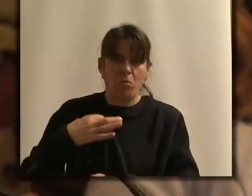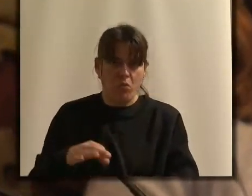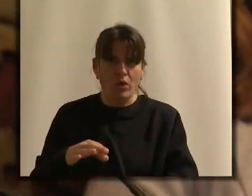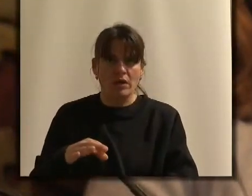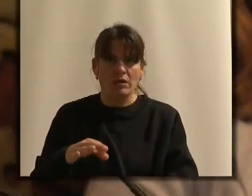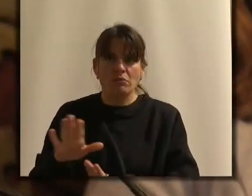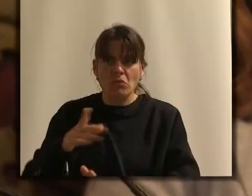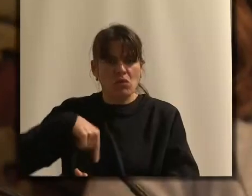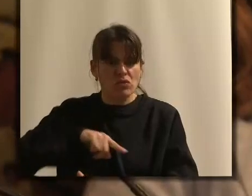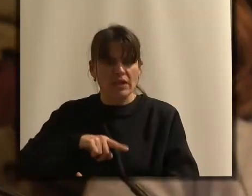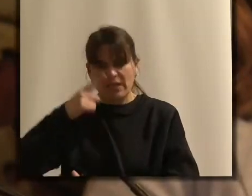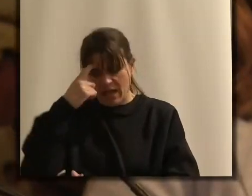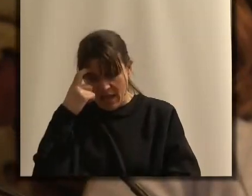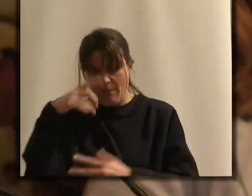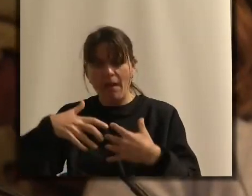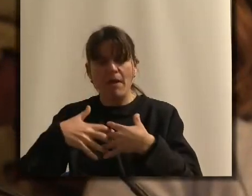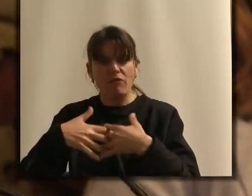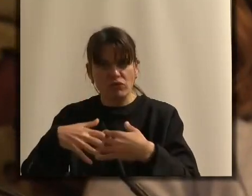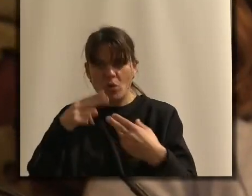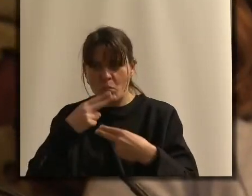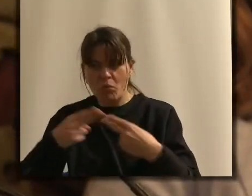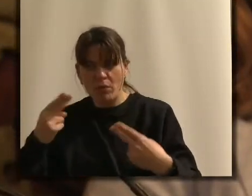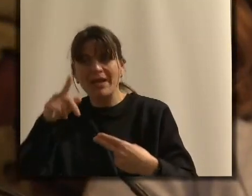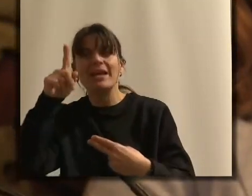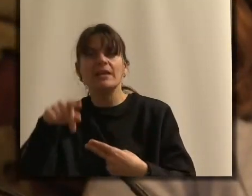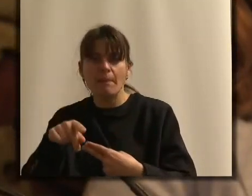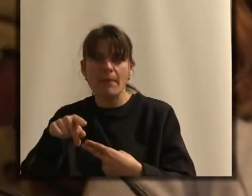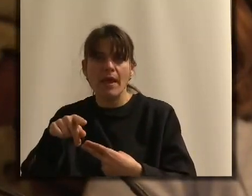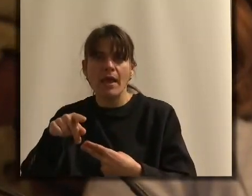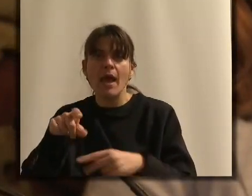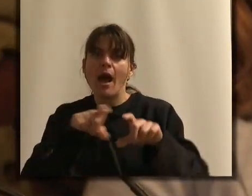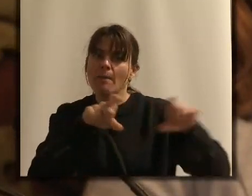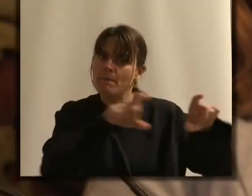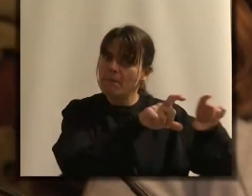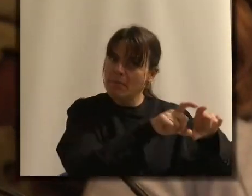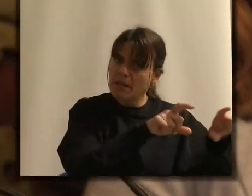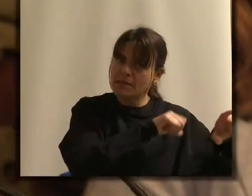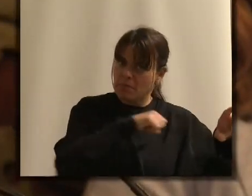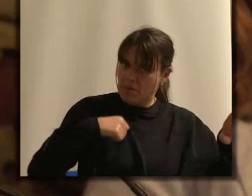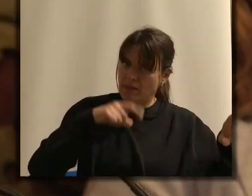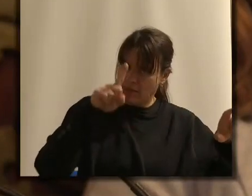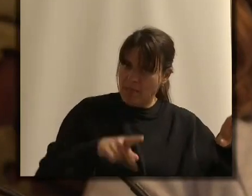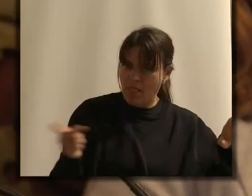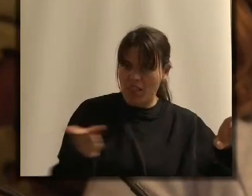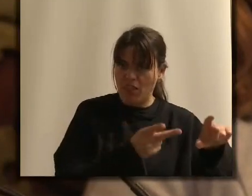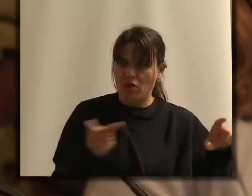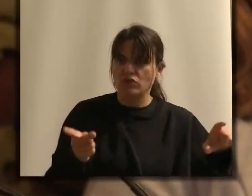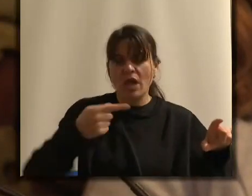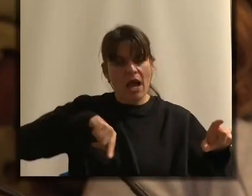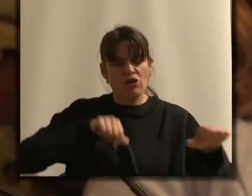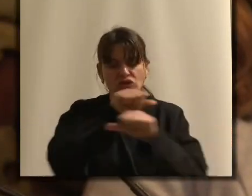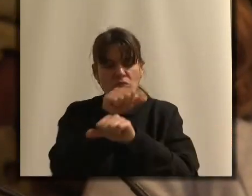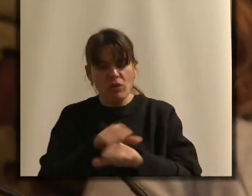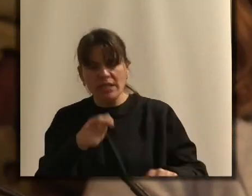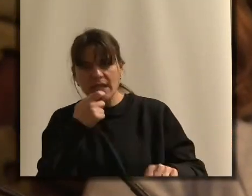nosaltres creiem en la funció pública i creiem en la iniciativa privada i en l'empresa privada. Per tant, el nostre model és sempre mixt i analitzar